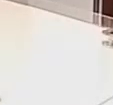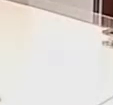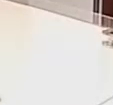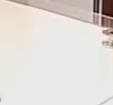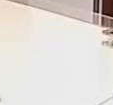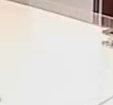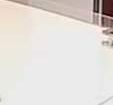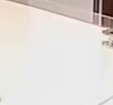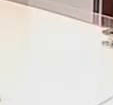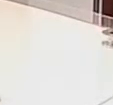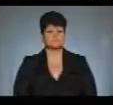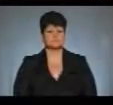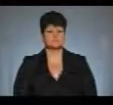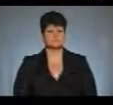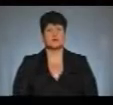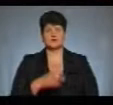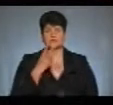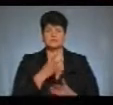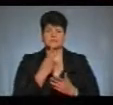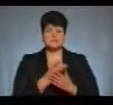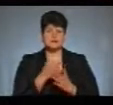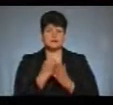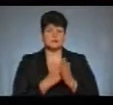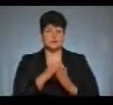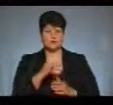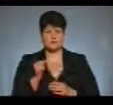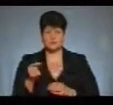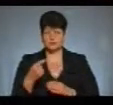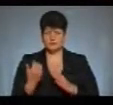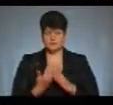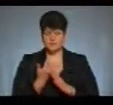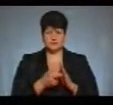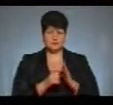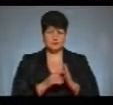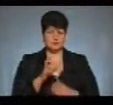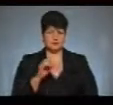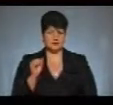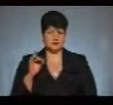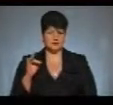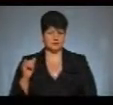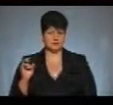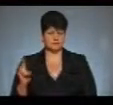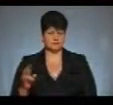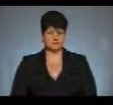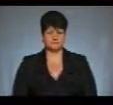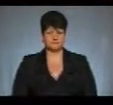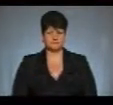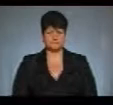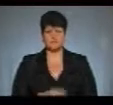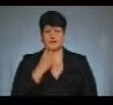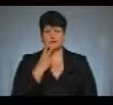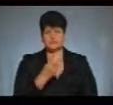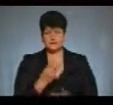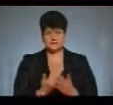Вітаю усіх, хто до нас приєднався. В ефірі телеканалу ЮА «Тернопіль новини» у студії Богдана Сарабун. Дивіться